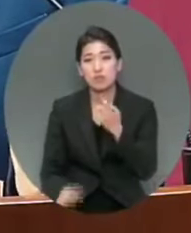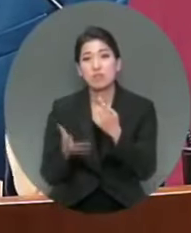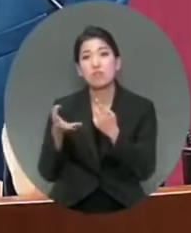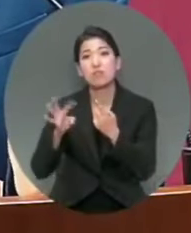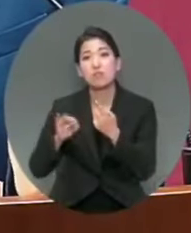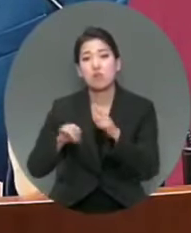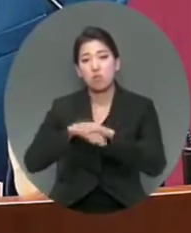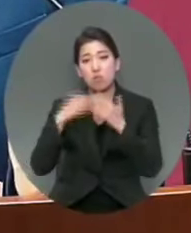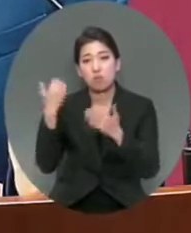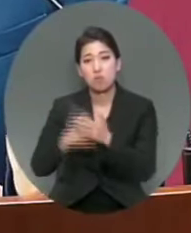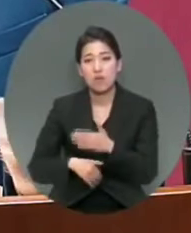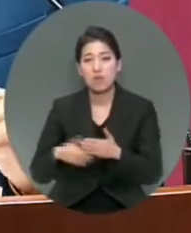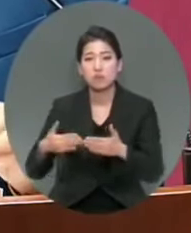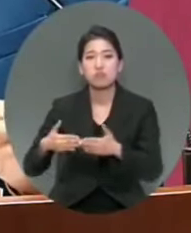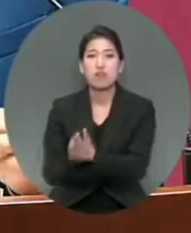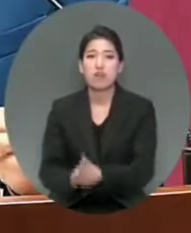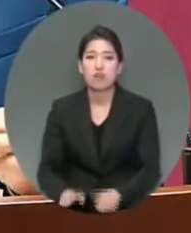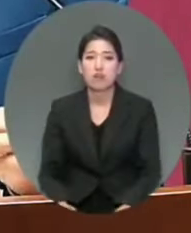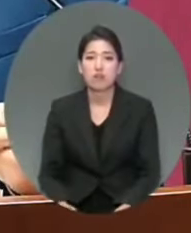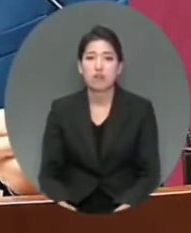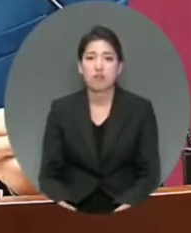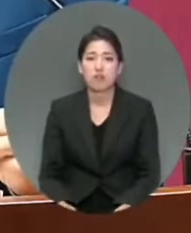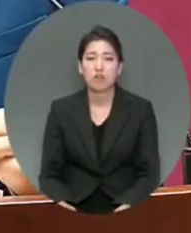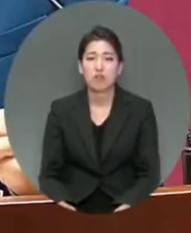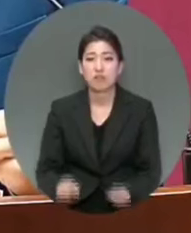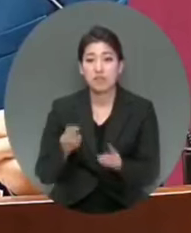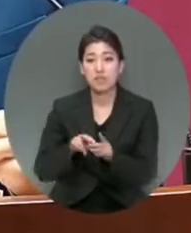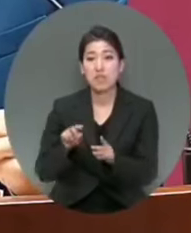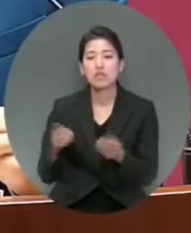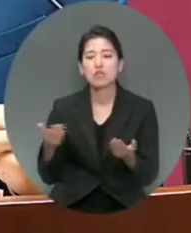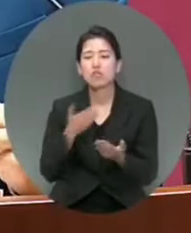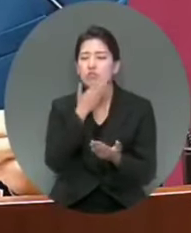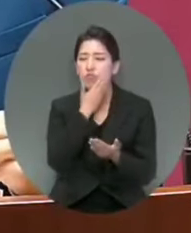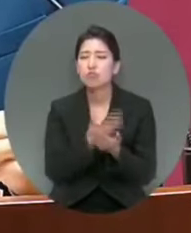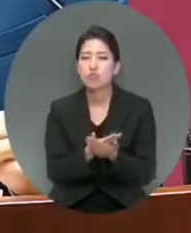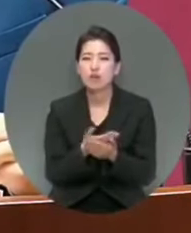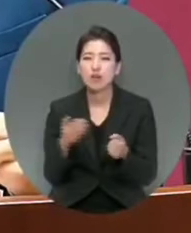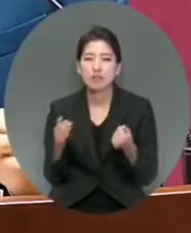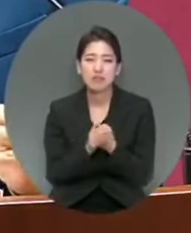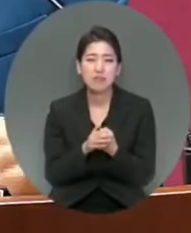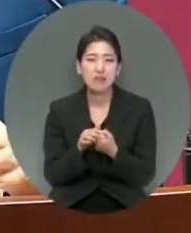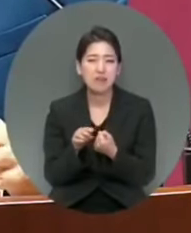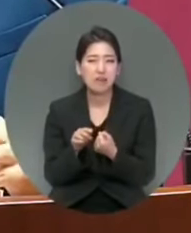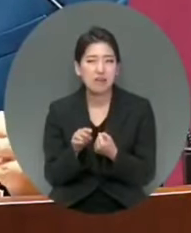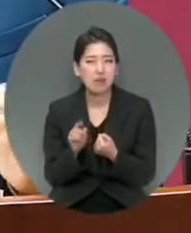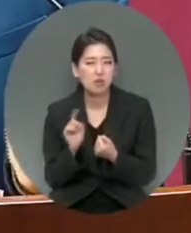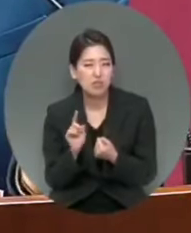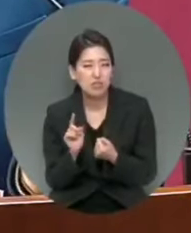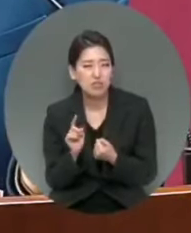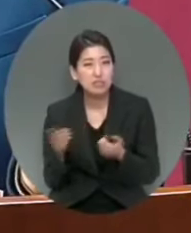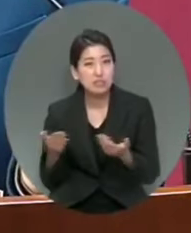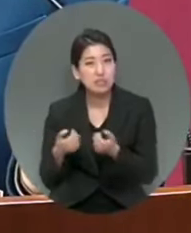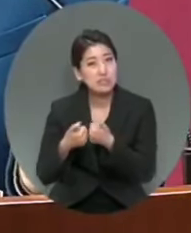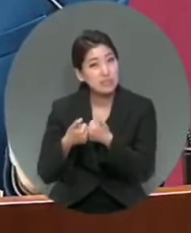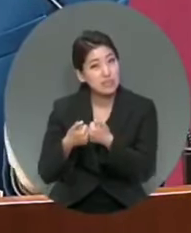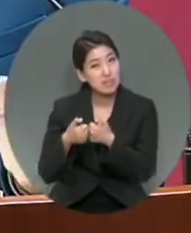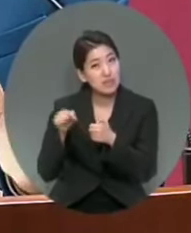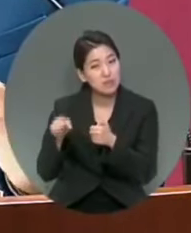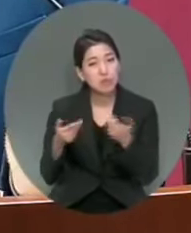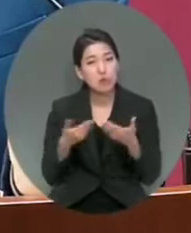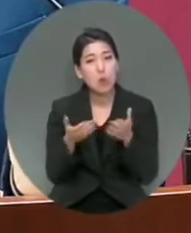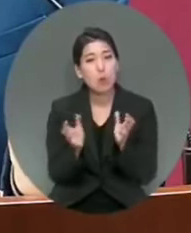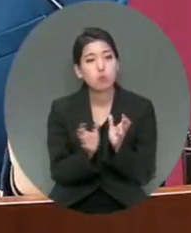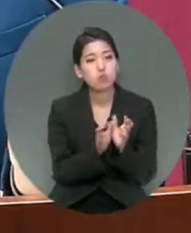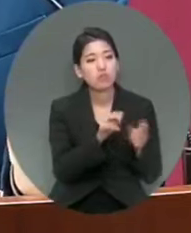이거 삭감해서 문 닫게 해놓고 근데 이 센터가 하는 일이 워낙 중요하니까 없어서는 안 되니까 이 업무를 상담 업무는